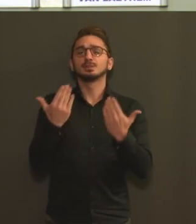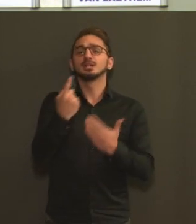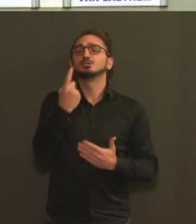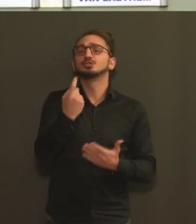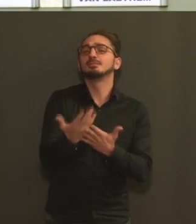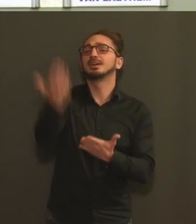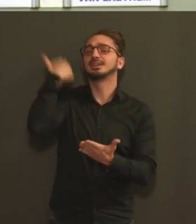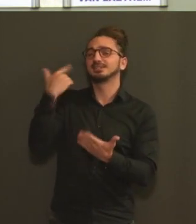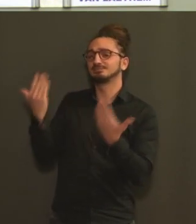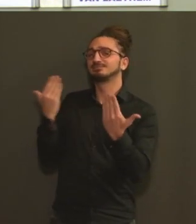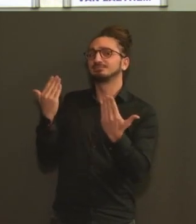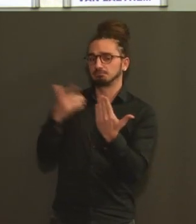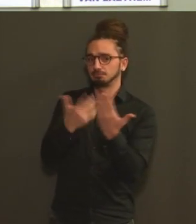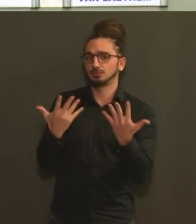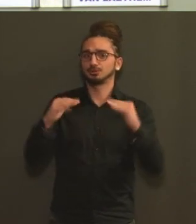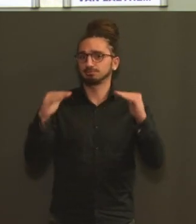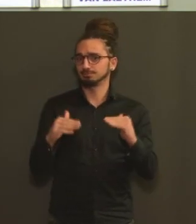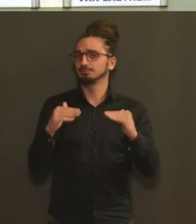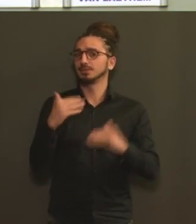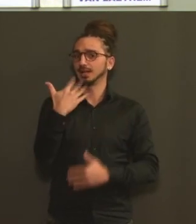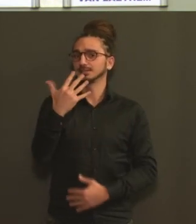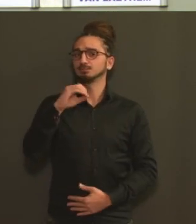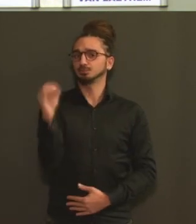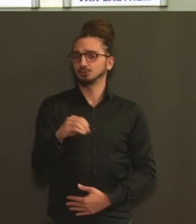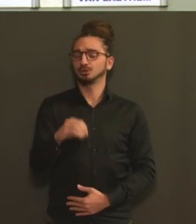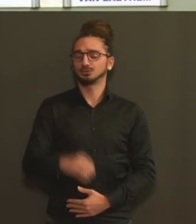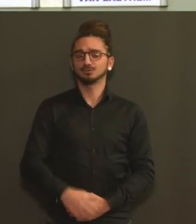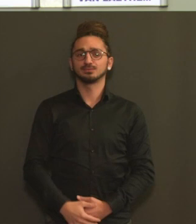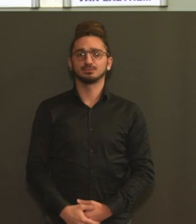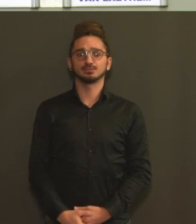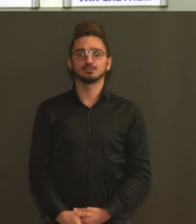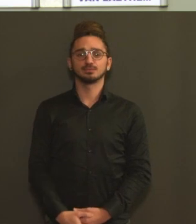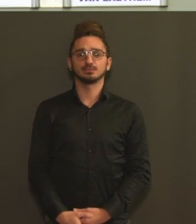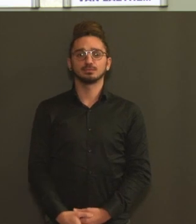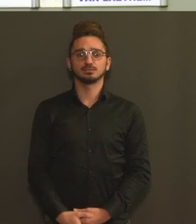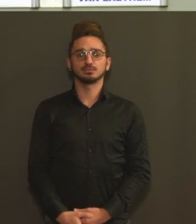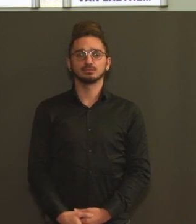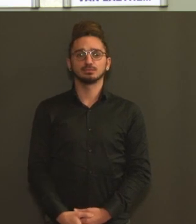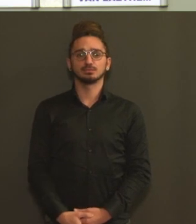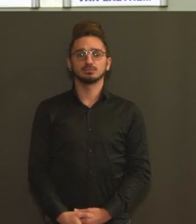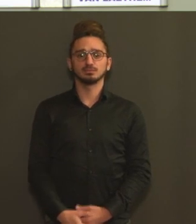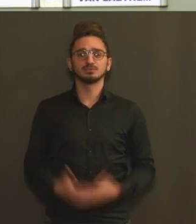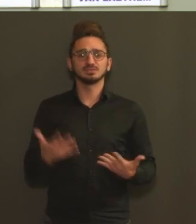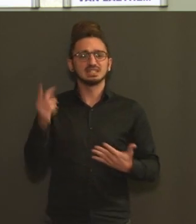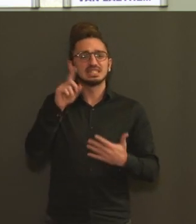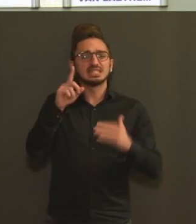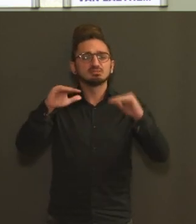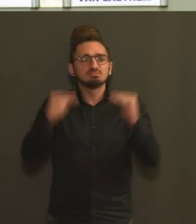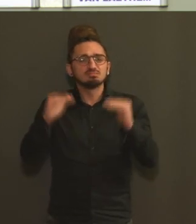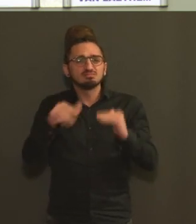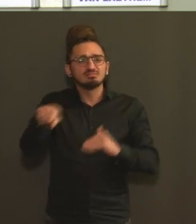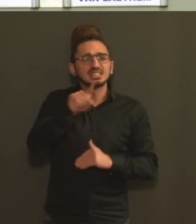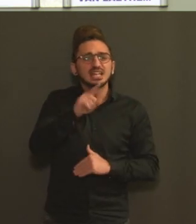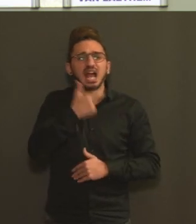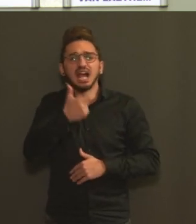base hebdomadaire. Cette diminution se remarque dans toutes les tranches d'âge, dans toutes les régions, dans toutes les